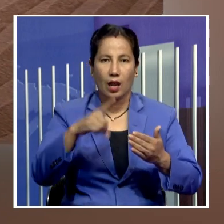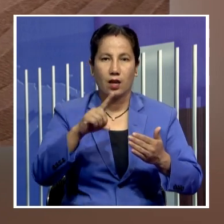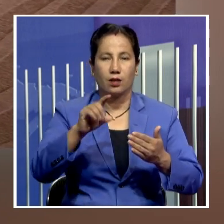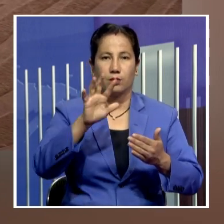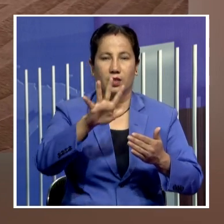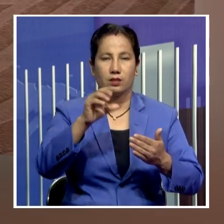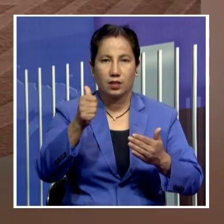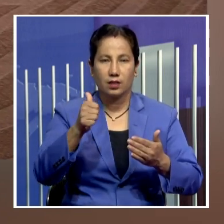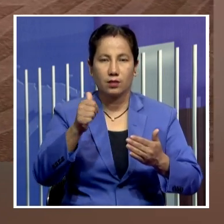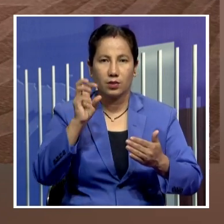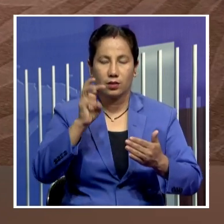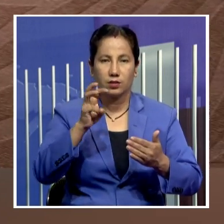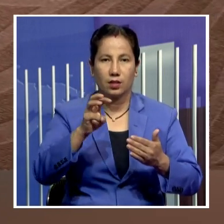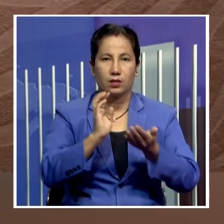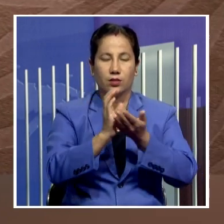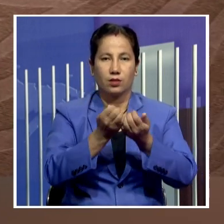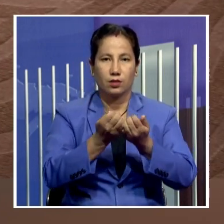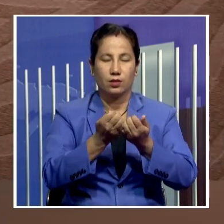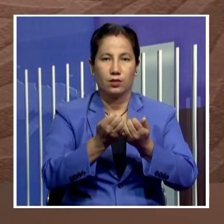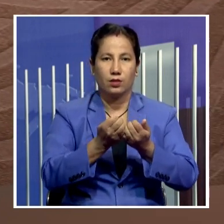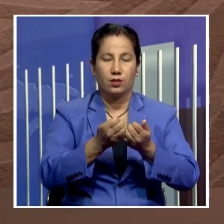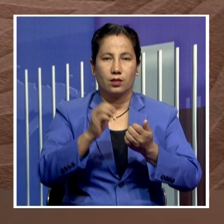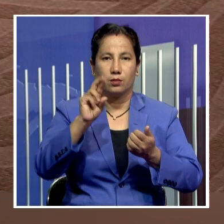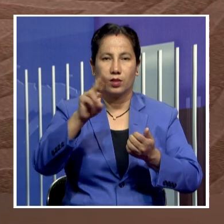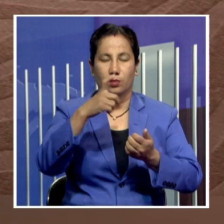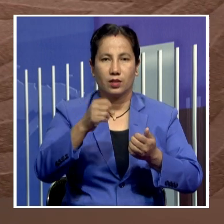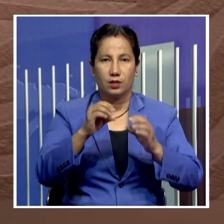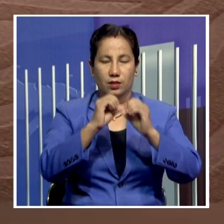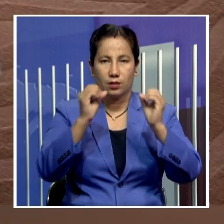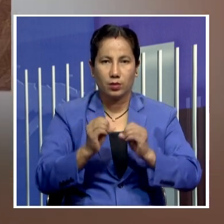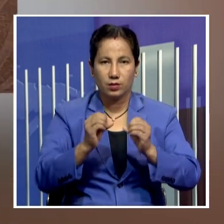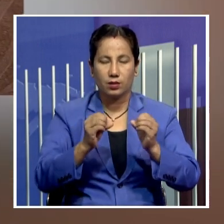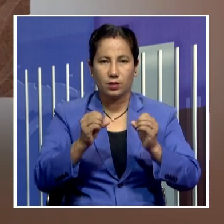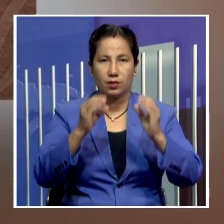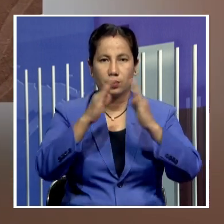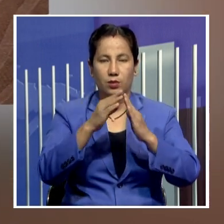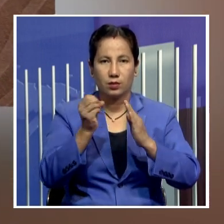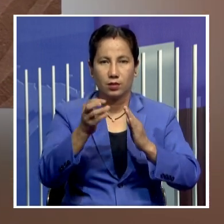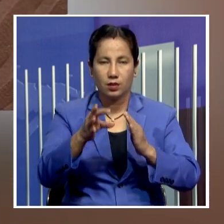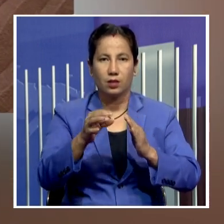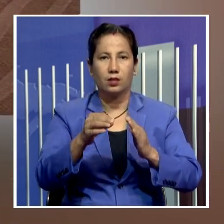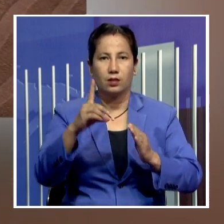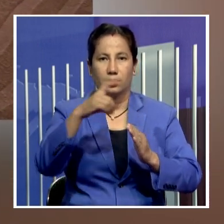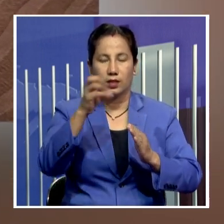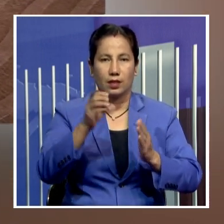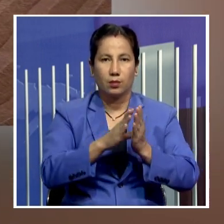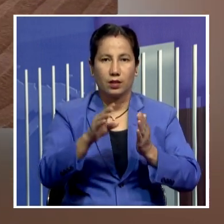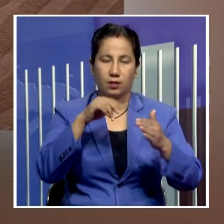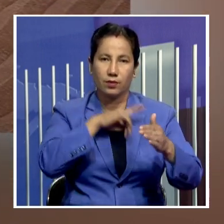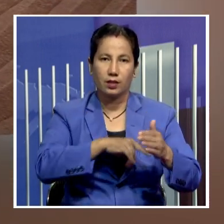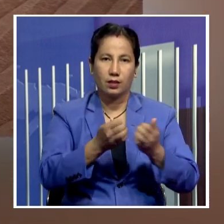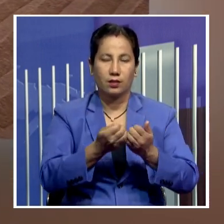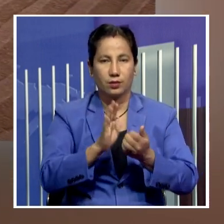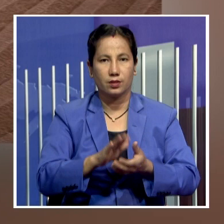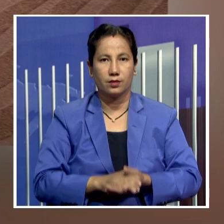3,96,000 सहयोग दिएको छ। समितिले भेटी, पसल, बहाल र मन्दिरमा चढाइने प्रसाद को ठेक्काबाट आम्दानी गर्दै आएको